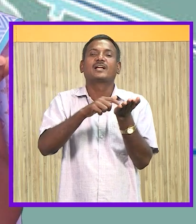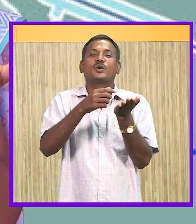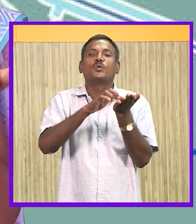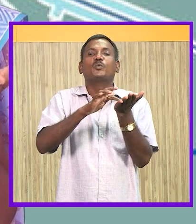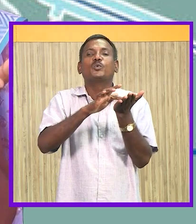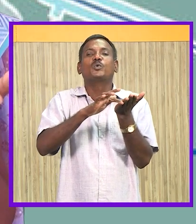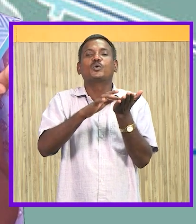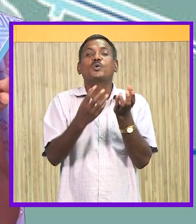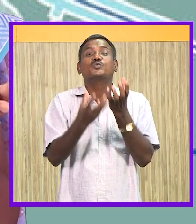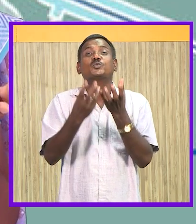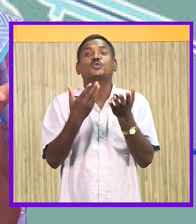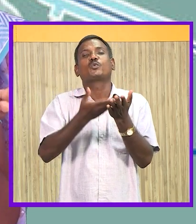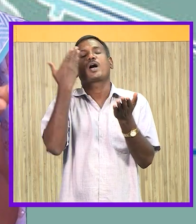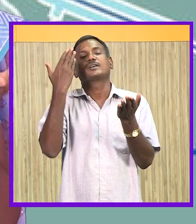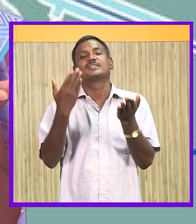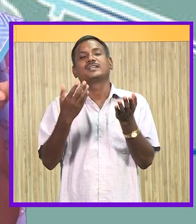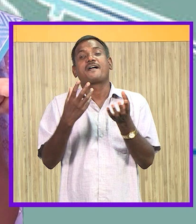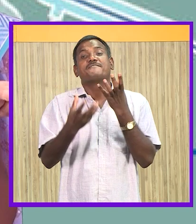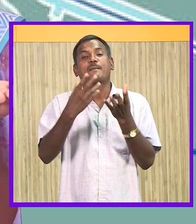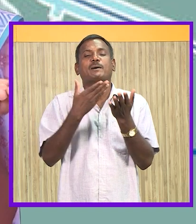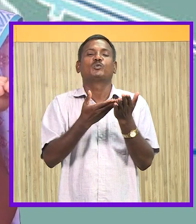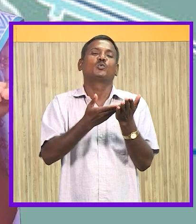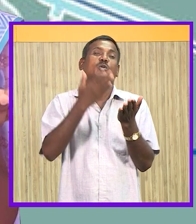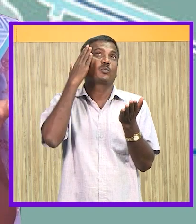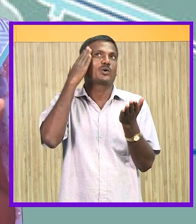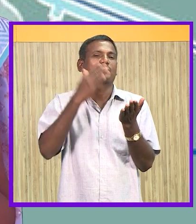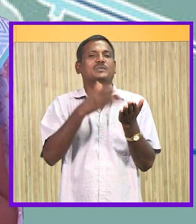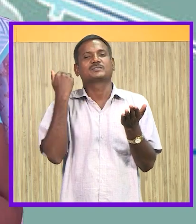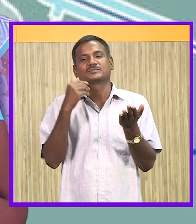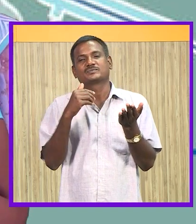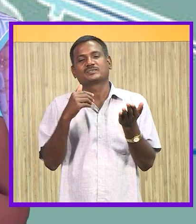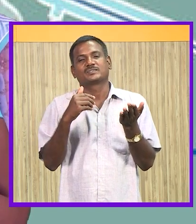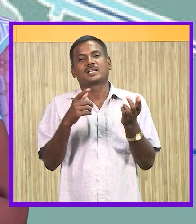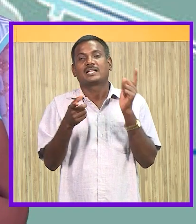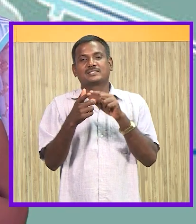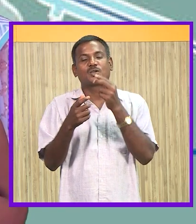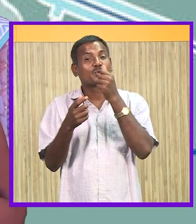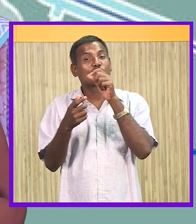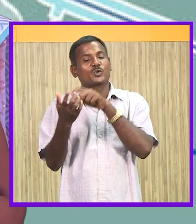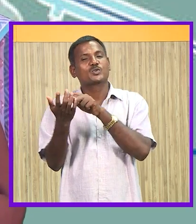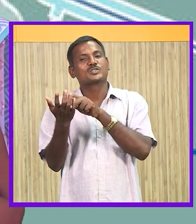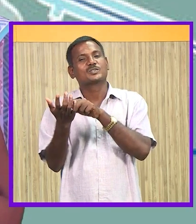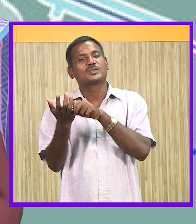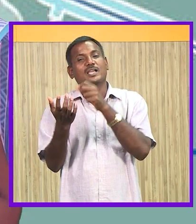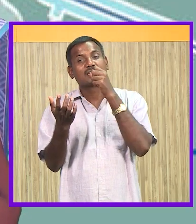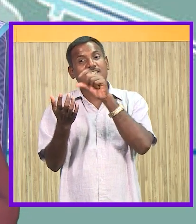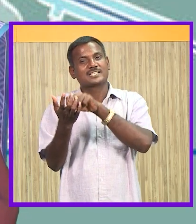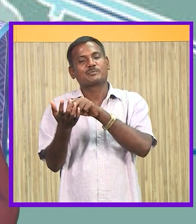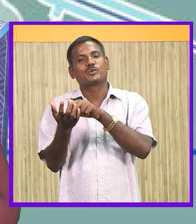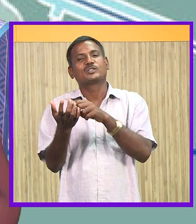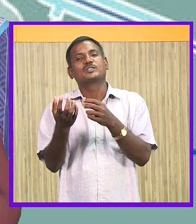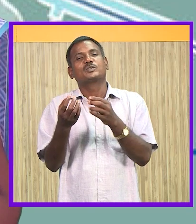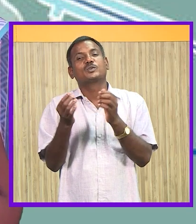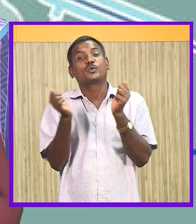கொஞ்சம் சூடு உருவாகும், அதாவது வெப்பம் உங்களால் உணரப்படும். அதே நேரத்தில் குளுக்கோஸில் நீர் சேர்க்கும்